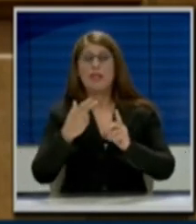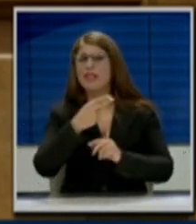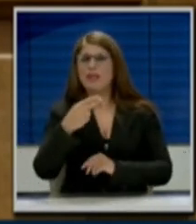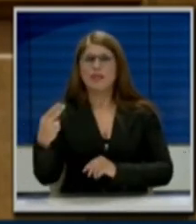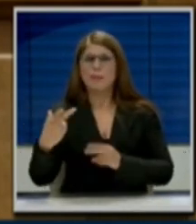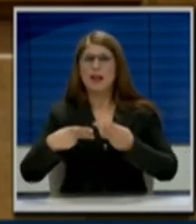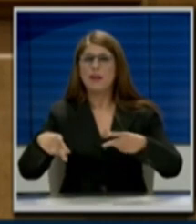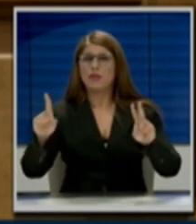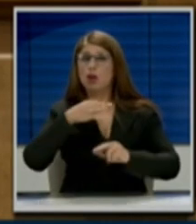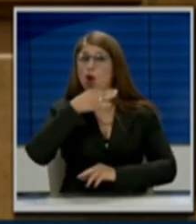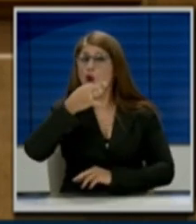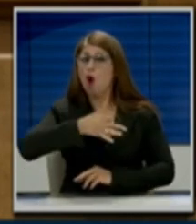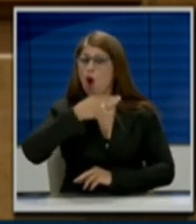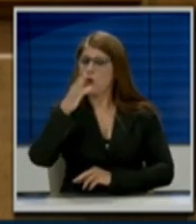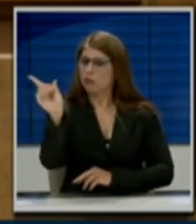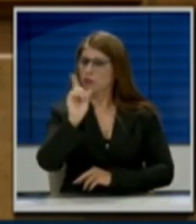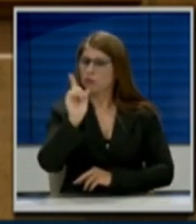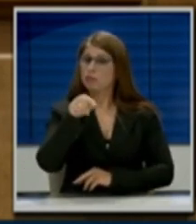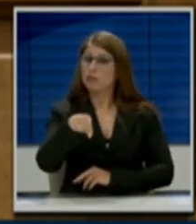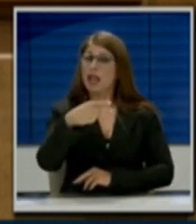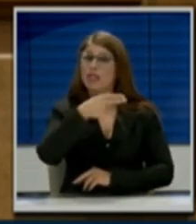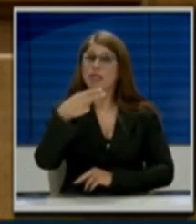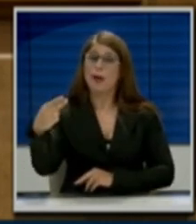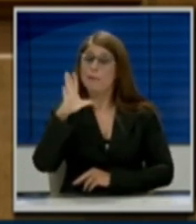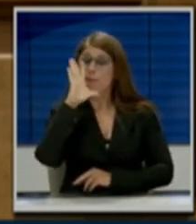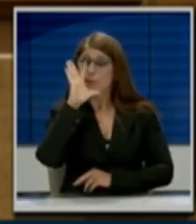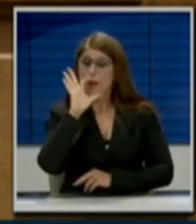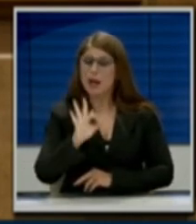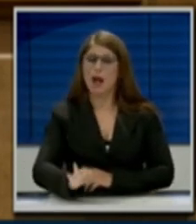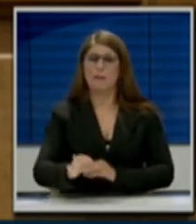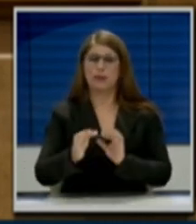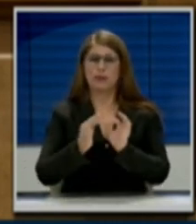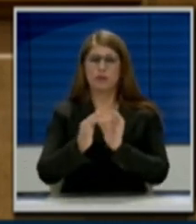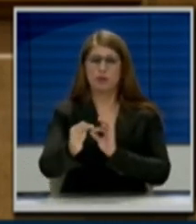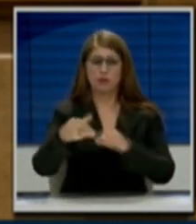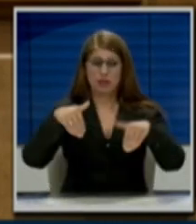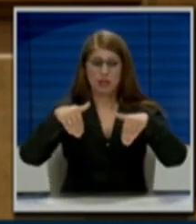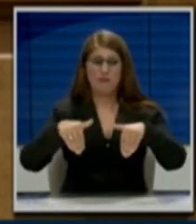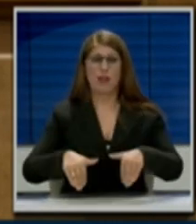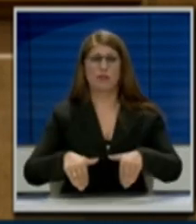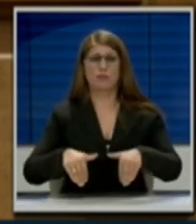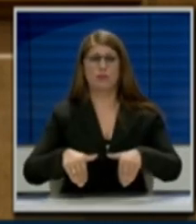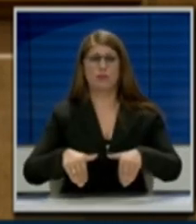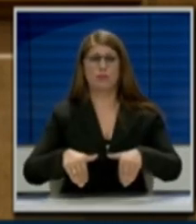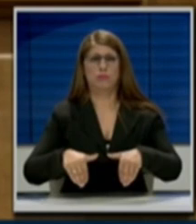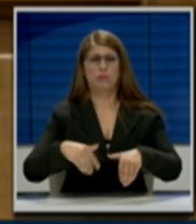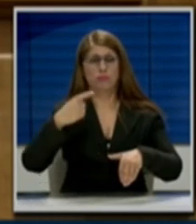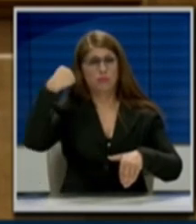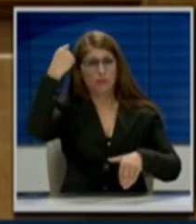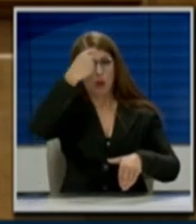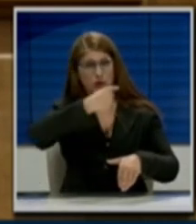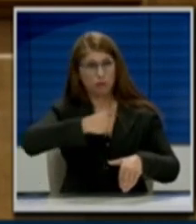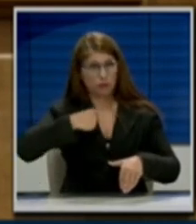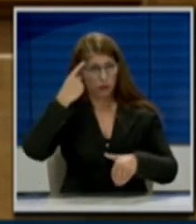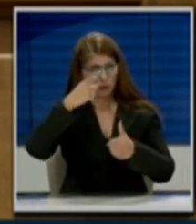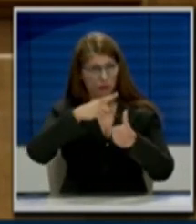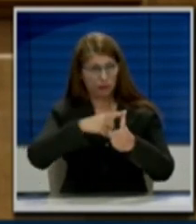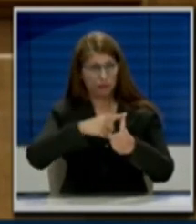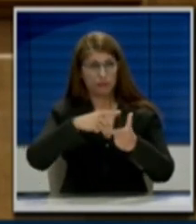λόγου, είναι ζήτημα πραγματικής εφαρμογής του σεβασμού στην προσωπικότητα,